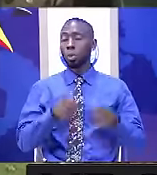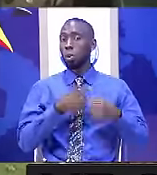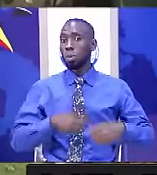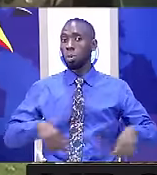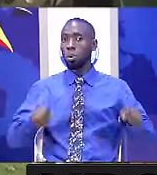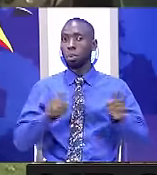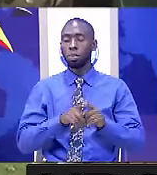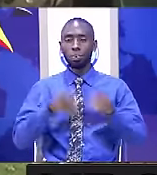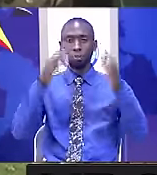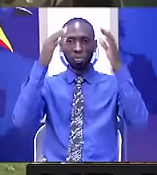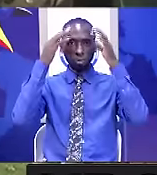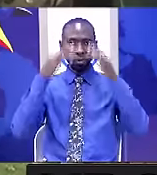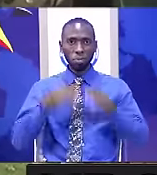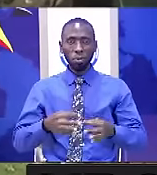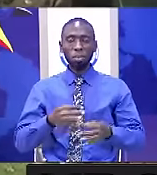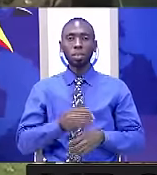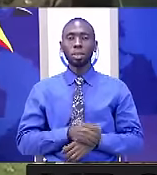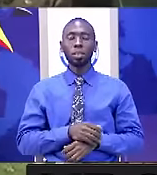on Busoga